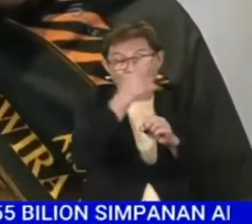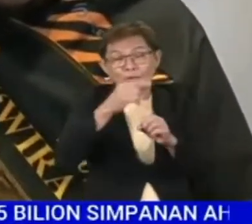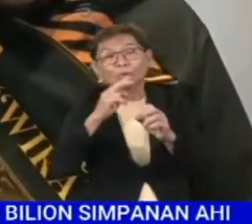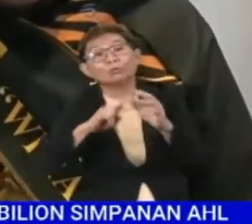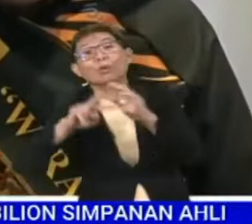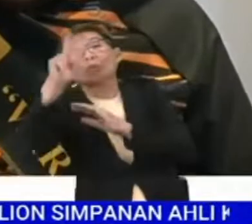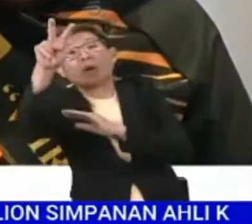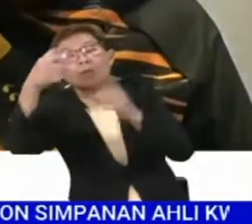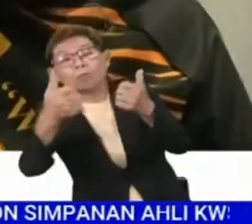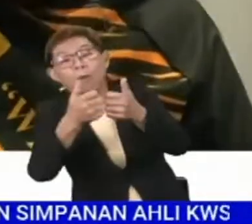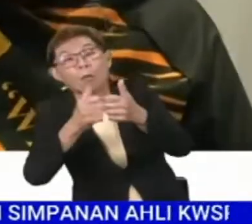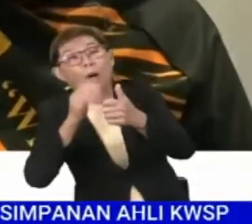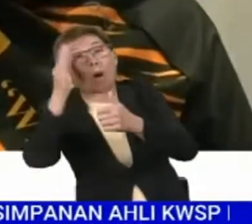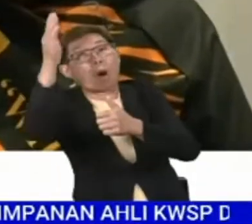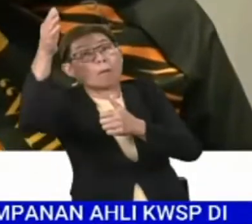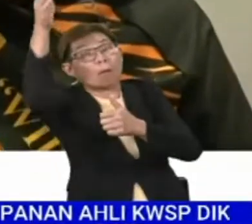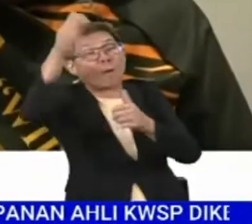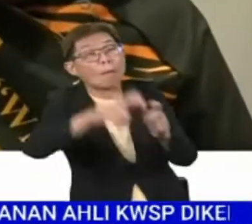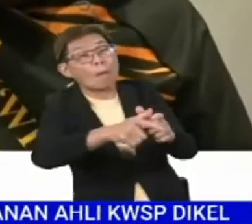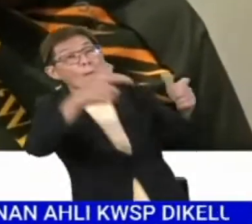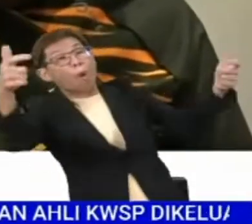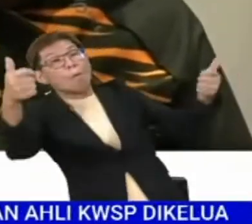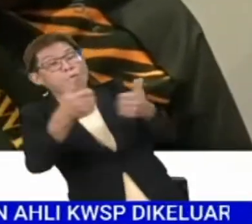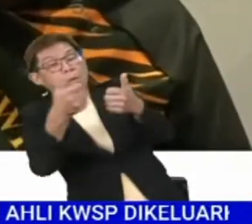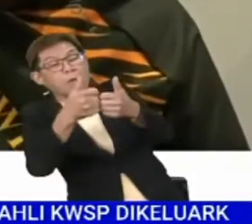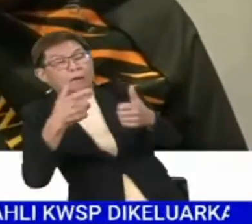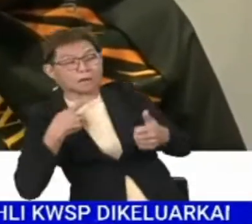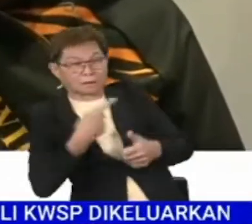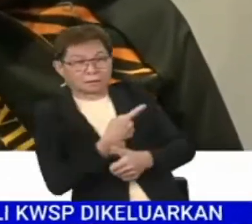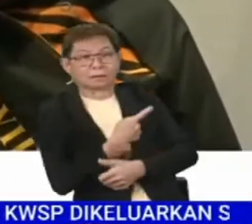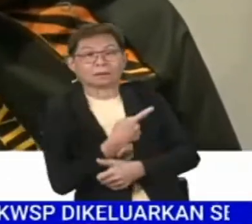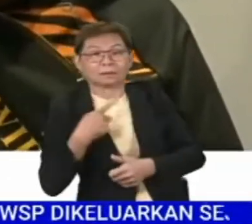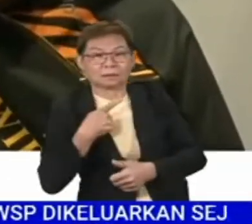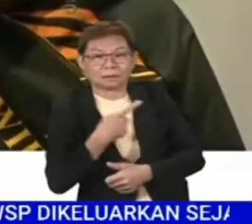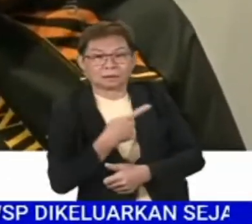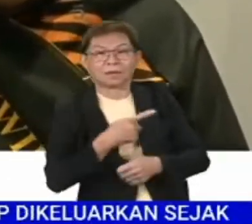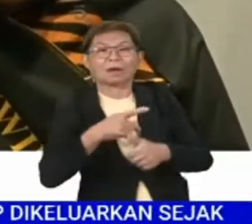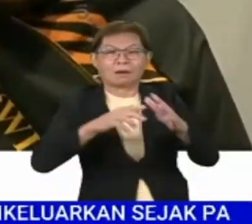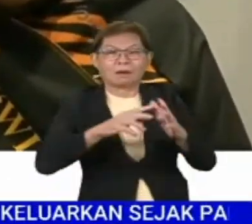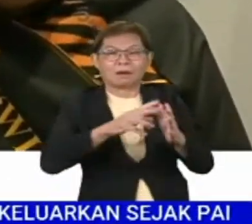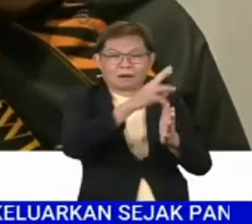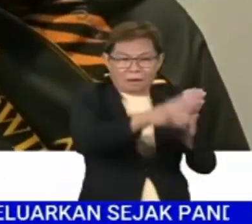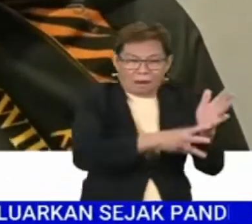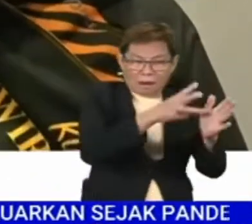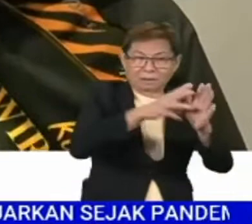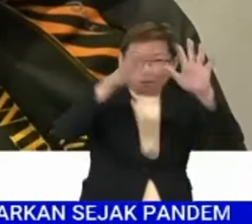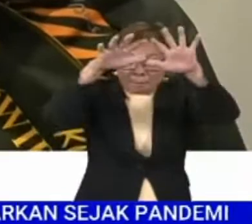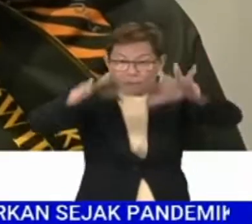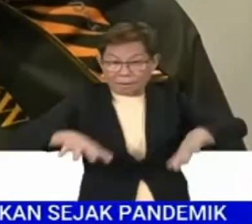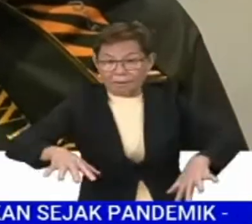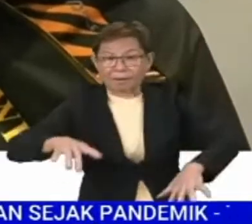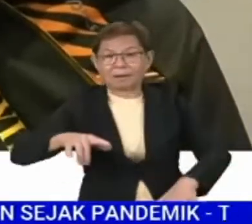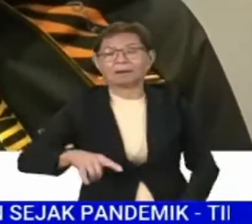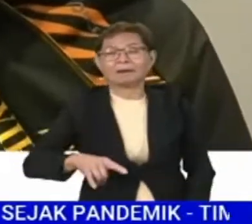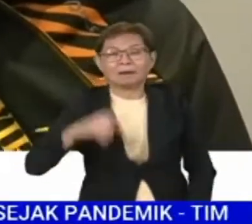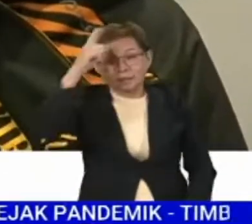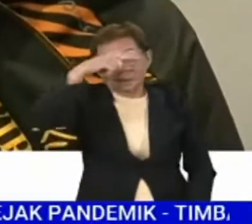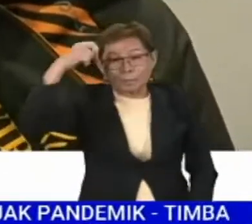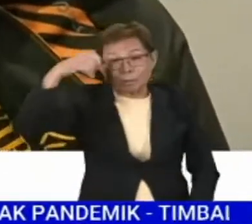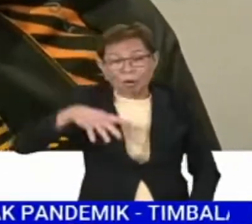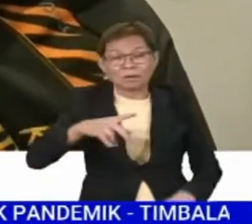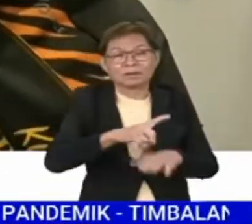untuk kejiwaan atau zona yang lebih besar tidak kita ada asianparagames di kemboja lepas tu di Asia